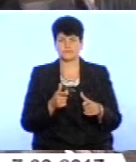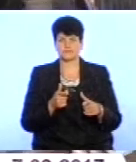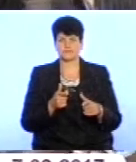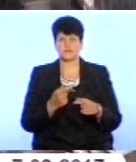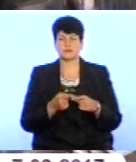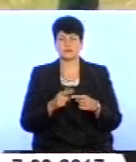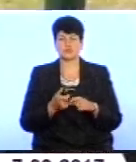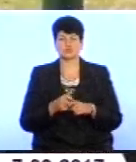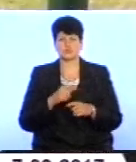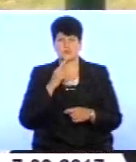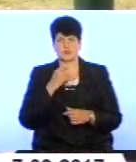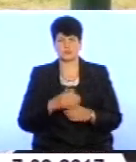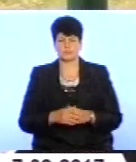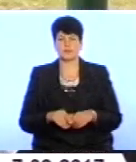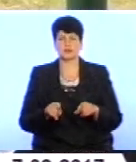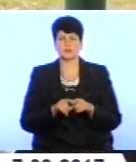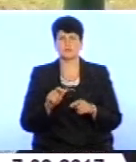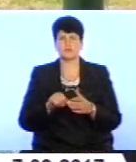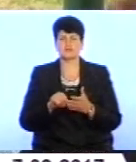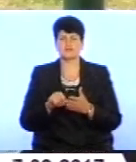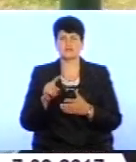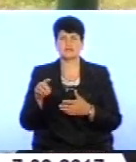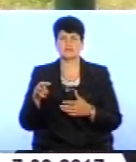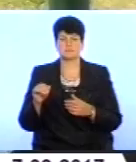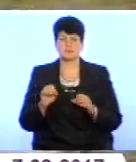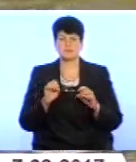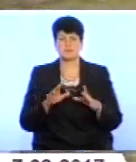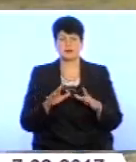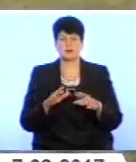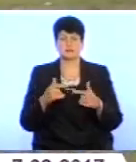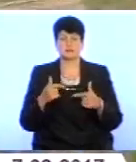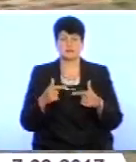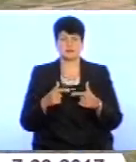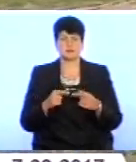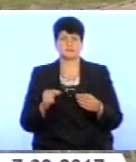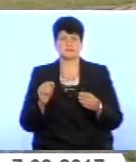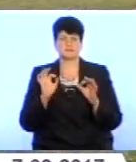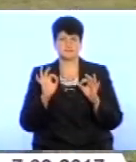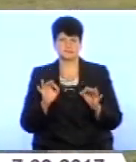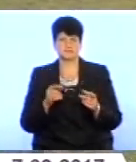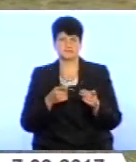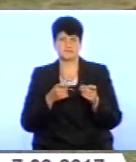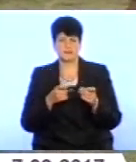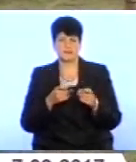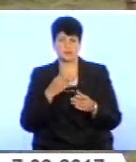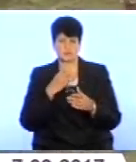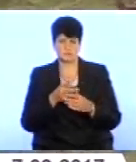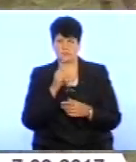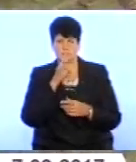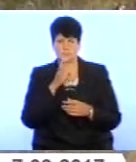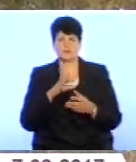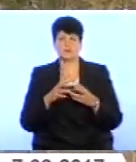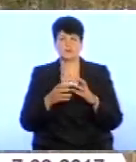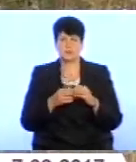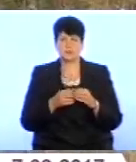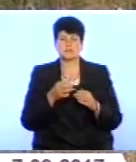то це дуже важко. Також представники ЗМІ здавали залік на влучні стрільби і показали високі результати. Журналісти